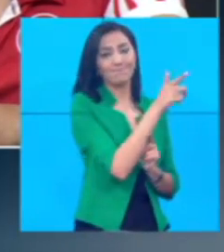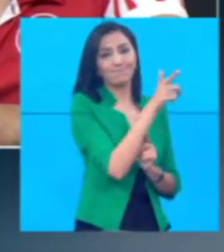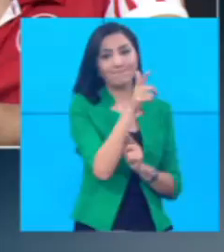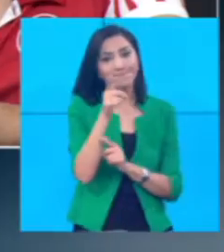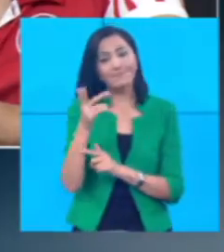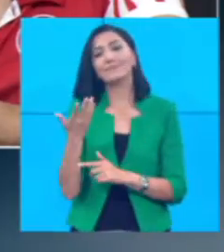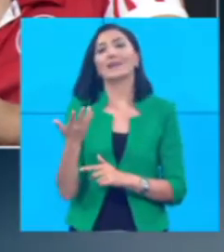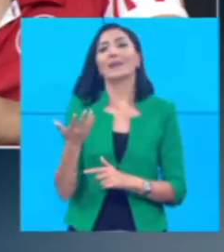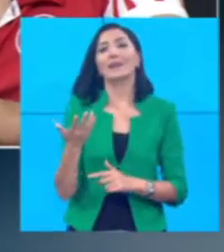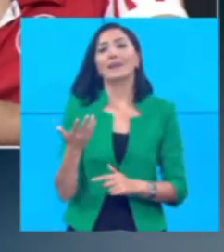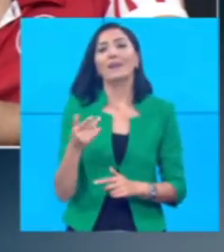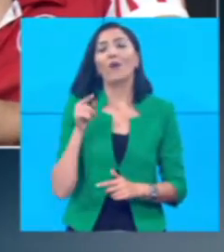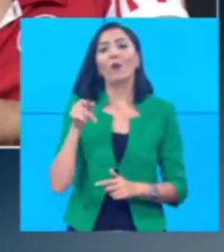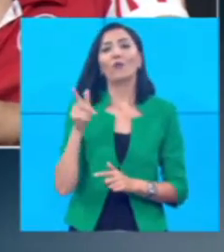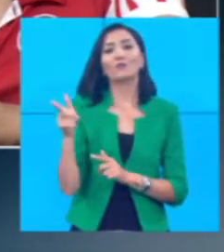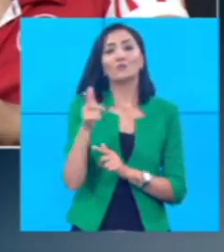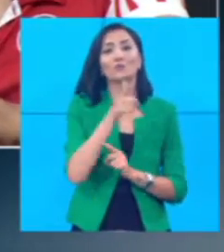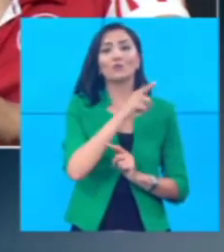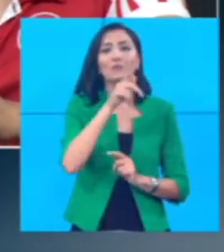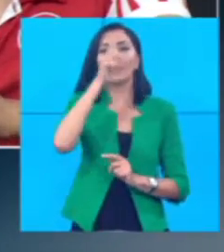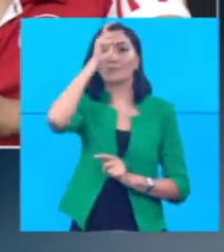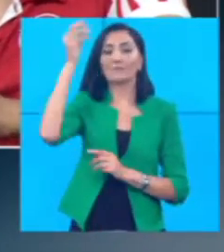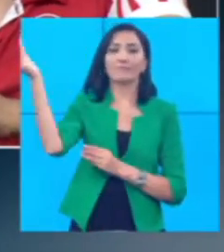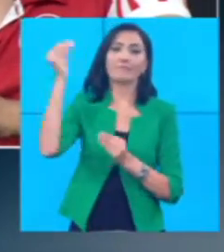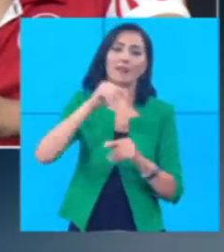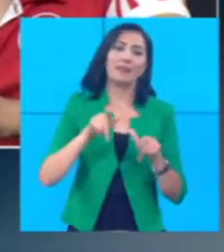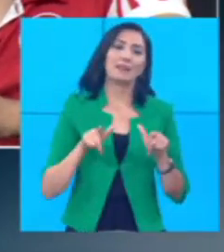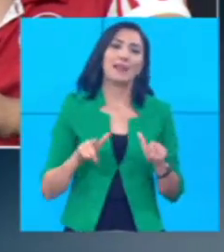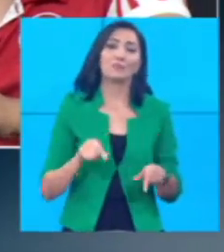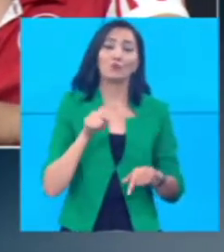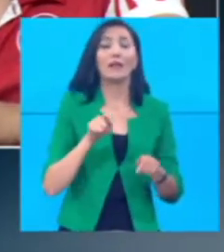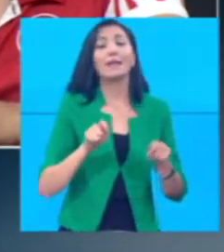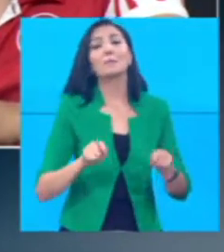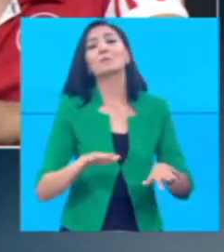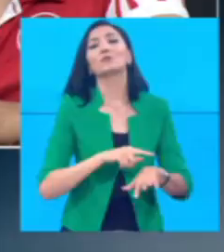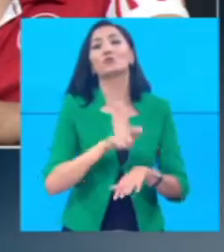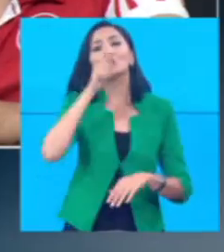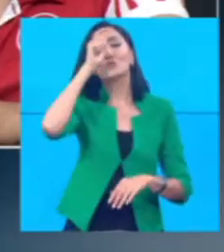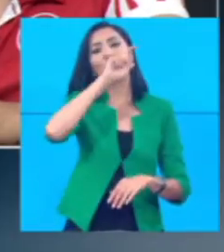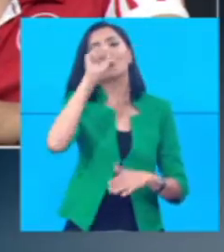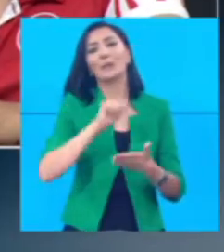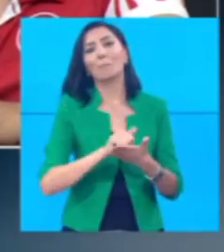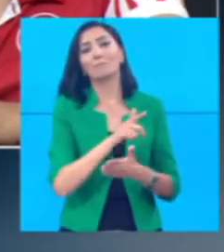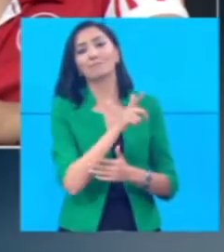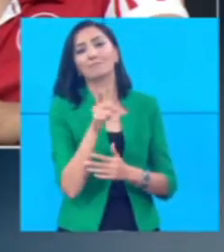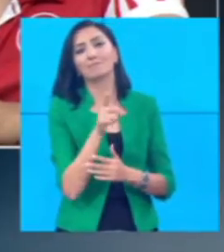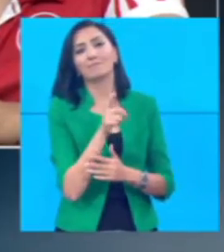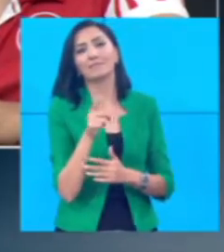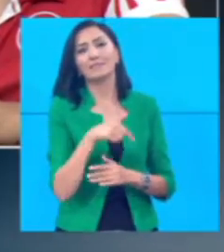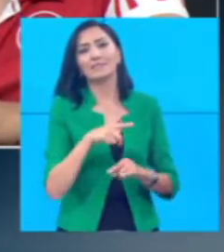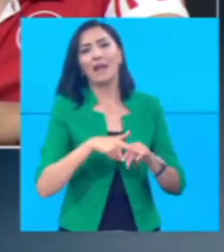çekmesi ve o görüntülerin Türkiye'ye servis edilmesi gerekiyor. Aynen. Bunlar yapılmadığı sürece Türkiye'deki basın